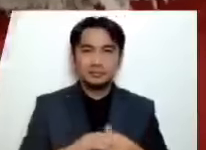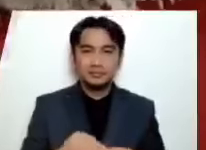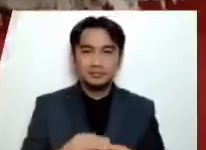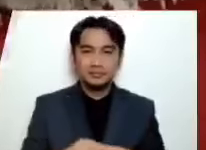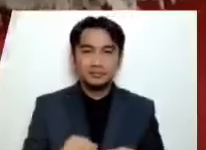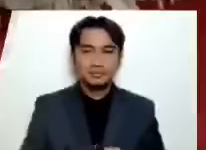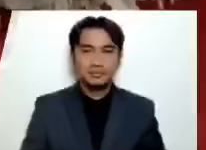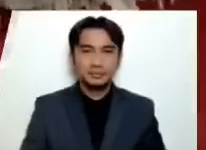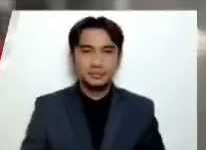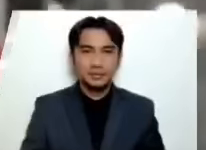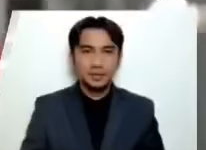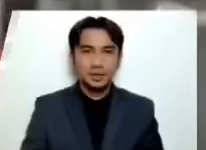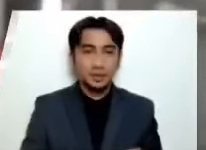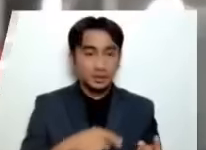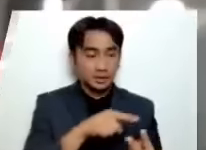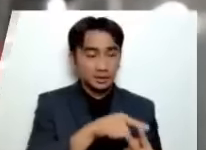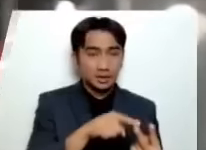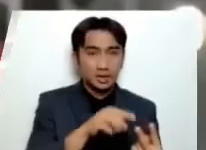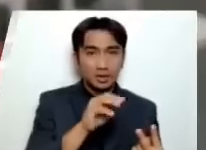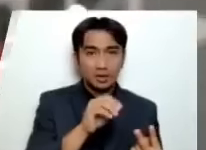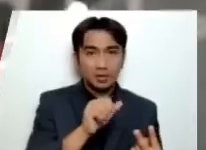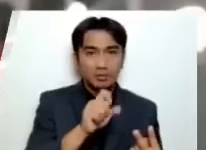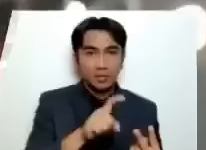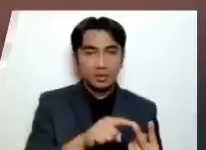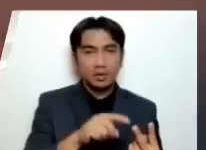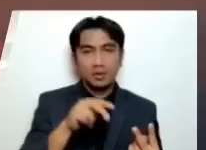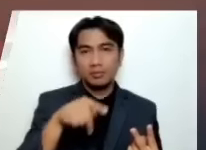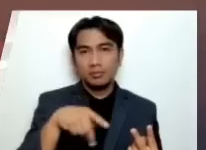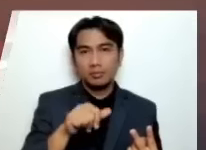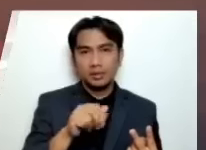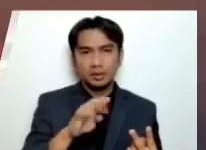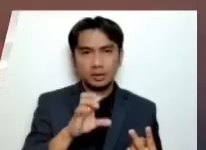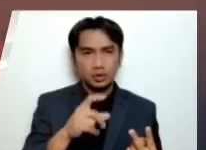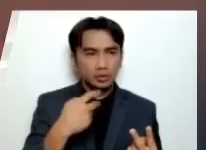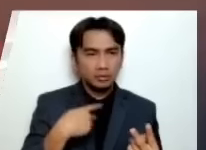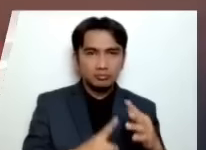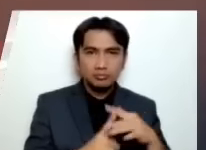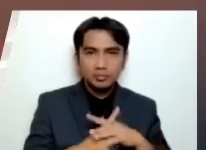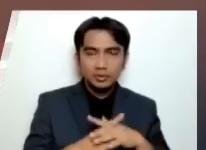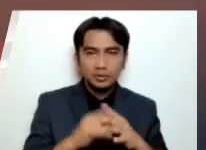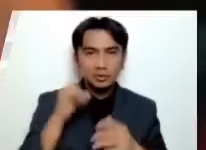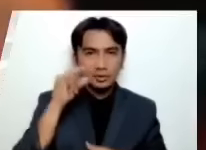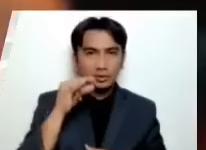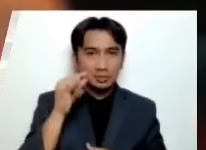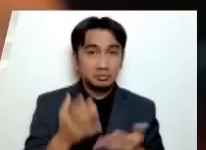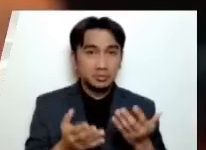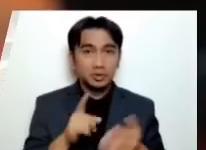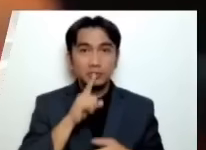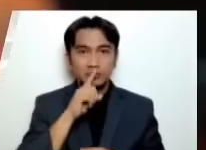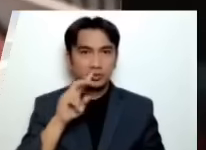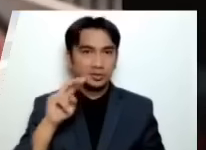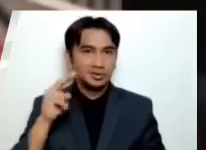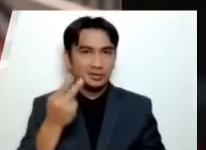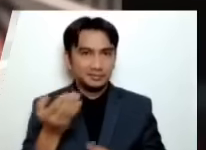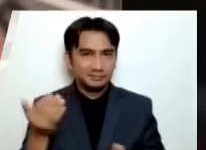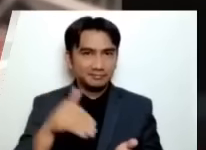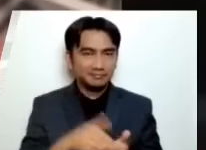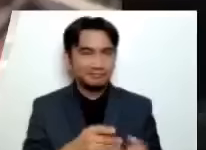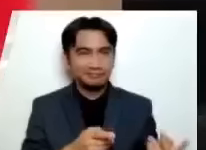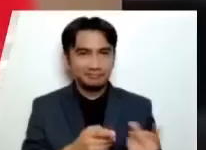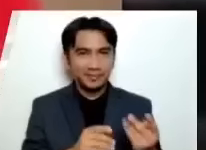Interaction ni Max Collins at Pancho Magno sa Instagram. Pahiwatig nga ba ng second chance? Sa post ni Max ng ilang